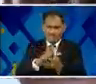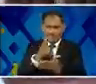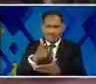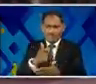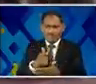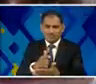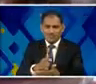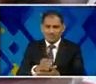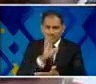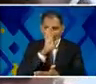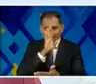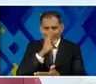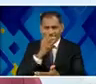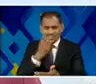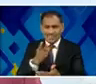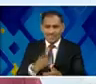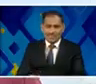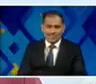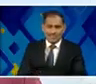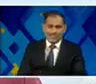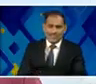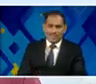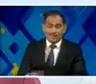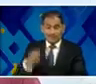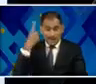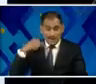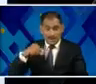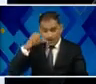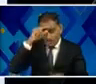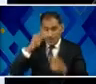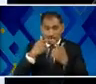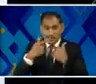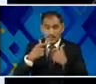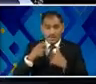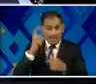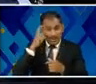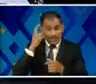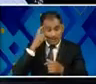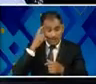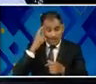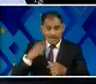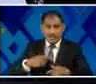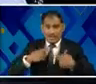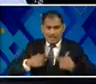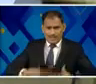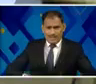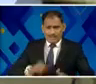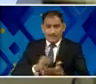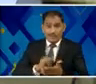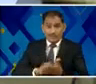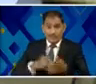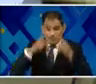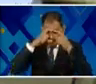തരും. അതും ചിരിയോടുകൂടി തന്നെ. പലയിടത്തും ഞാൻ എന്റെ പേര് പറഞ്ഞാലേ ആൾക്കാർക്ക് മനസ്സിലാവുന്നുള്ളായിരുന്നു. അപ്പൊ മനസ്സിലിങ്ങനെ ഓർത്തായിരുന്നു ടീഷർട്ടിൽ പ്രിന്റ് ചെയ്യാൻ പറ്റുന്നുണ്ട്, എന്തുകൊണ്ട്